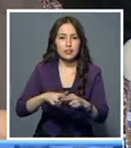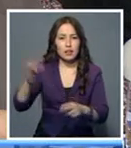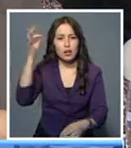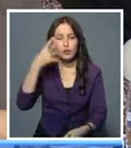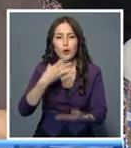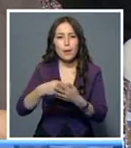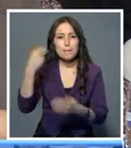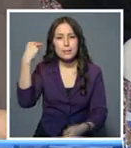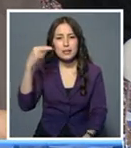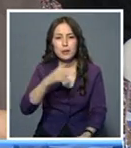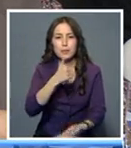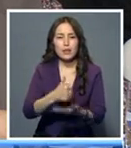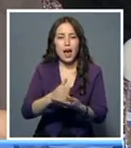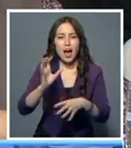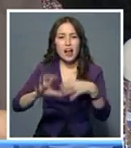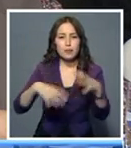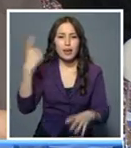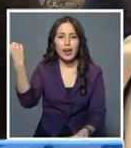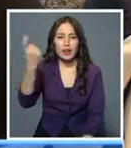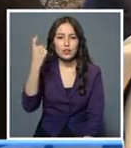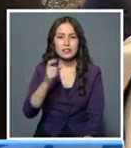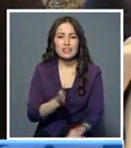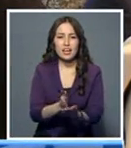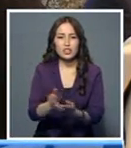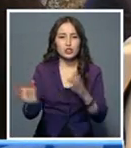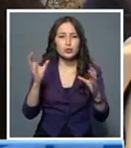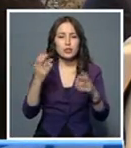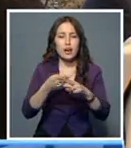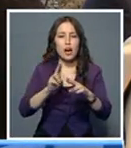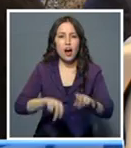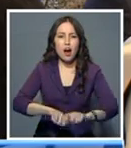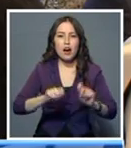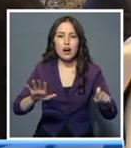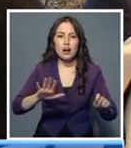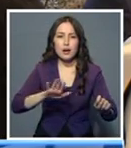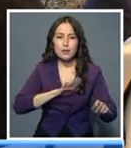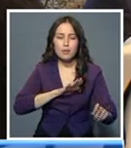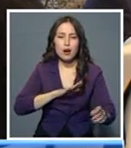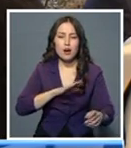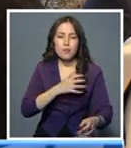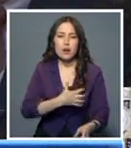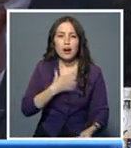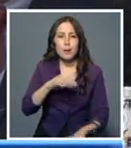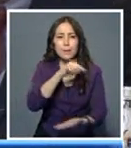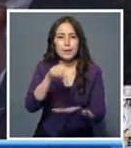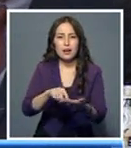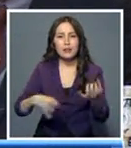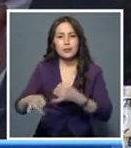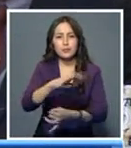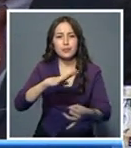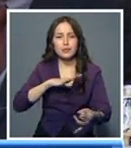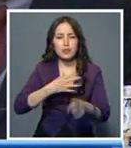елбасы қоры жанындағы әлемдік экономика және саясат институты ұйымдастырған басқосуда іргелі мәселелер қаралды. Жиынға